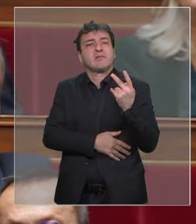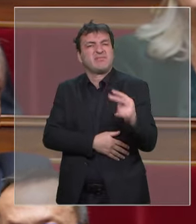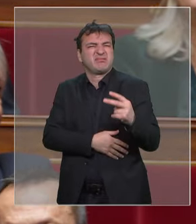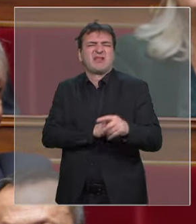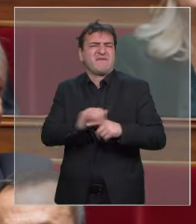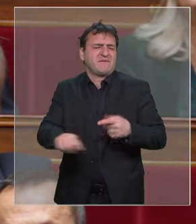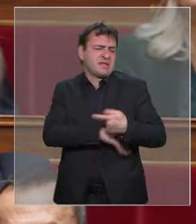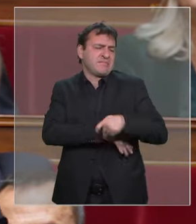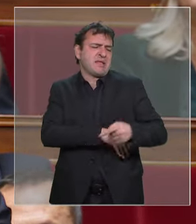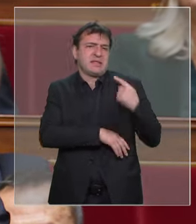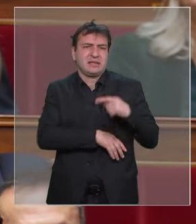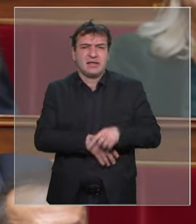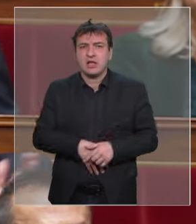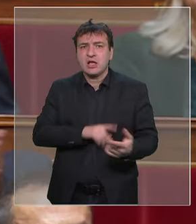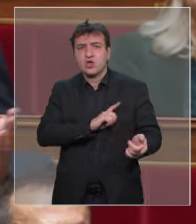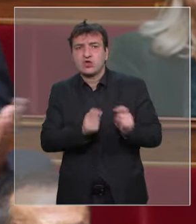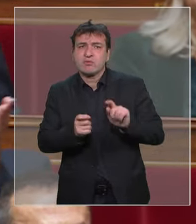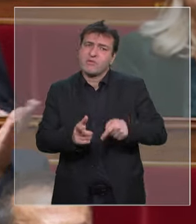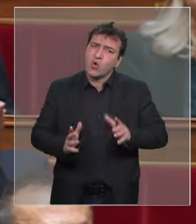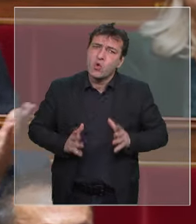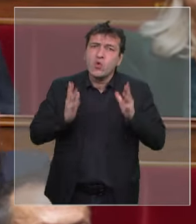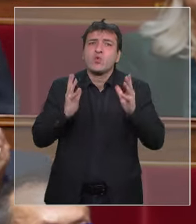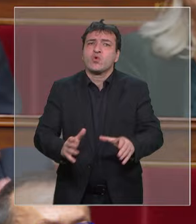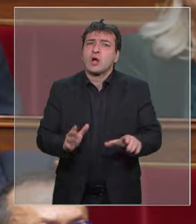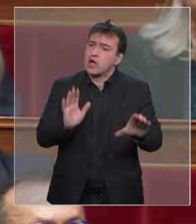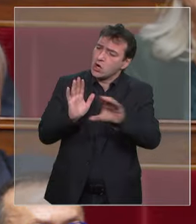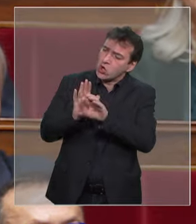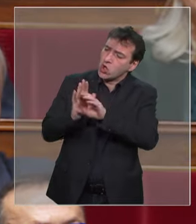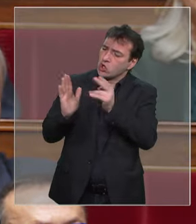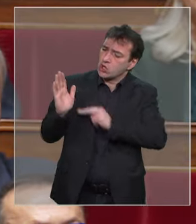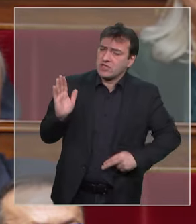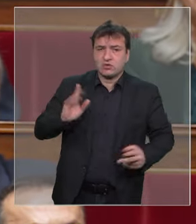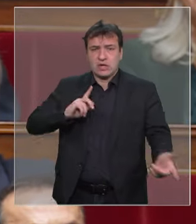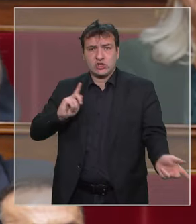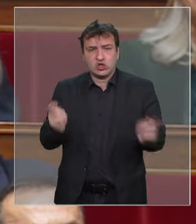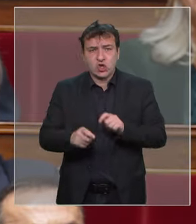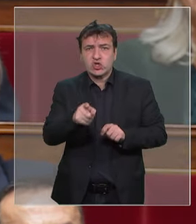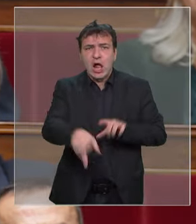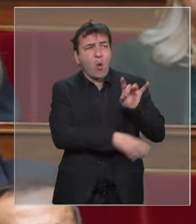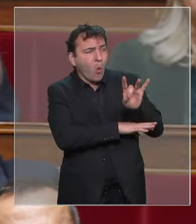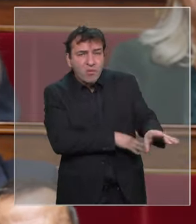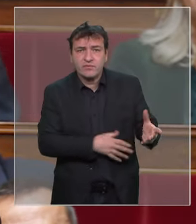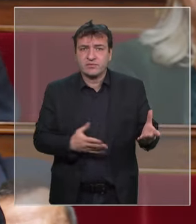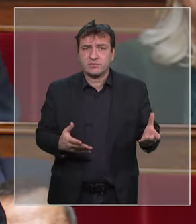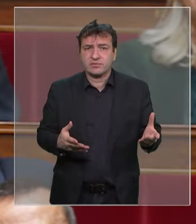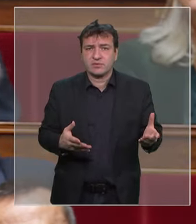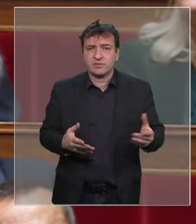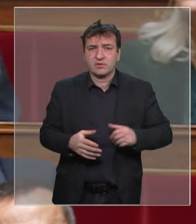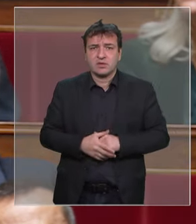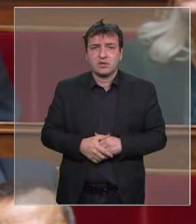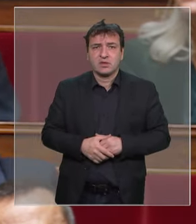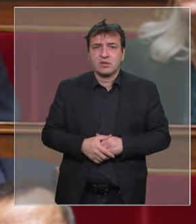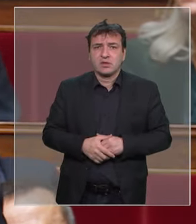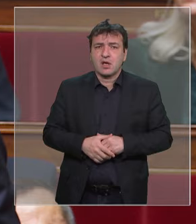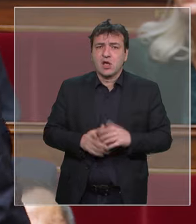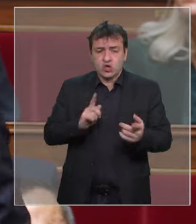dernière. Ce changement, il suppose d'avoir le courage de modifier notre code de la nationalité. Vous vous y refusez systématiquement.